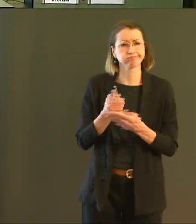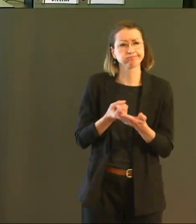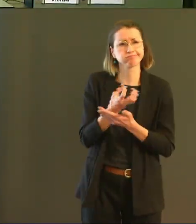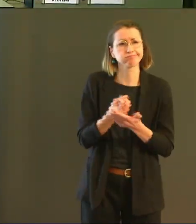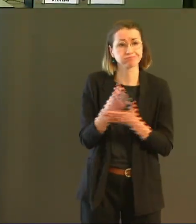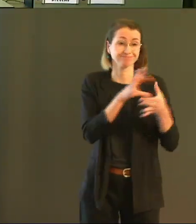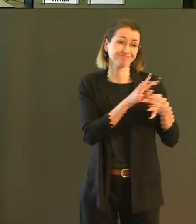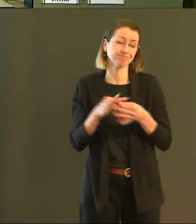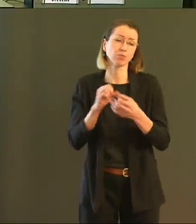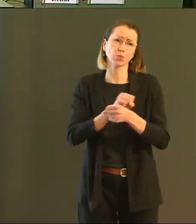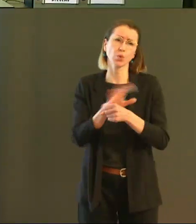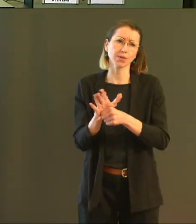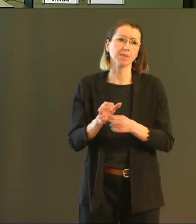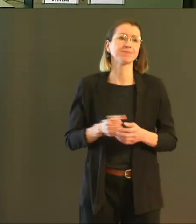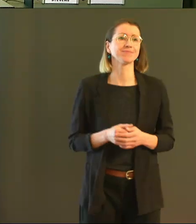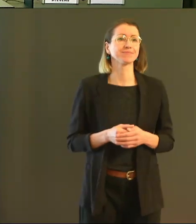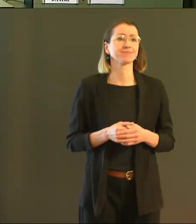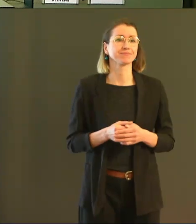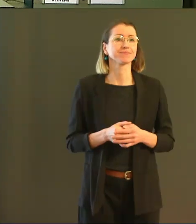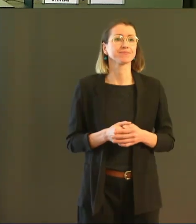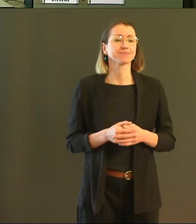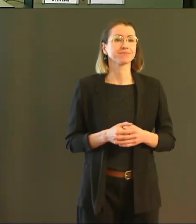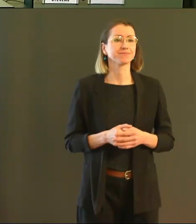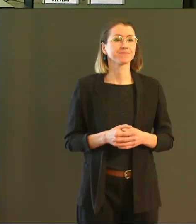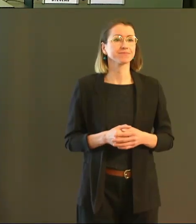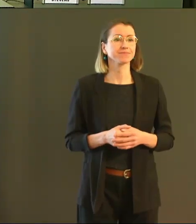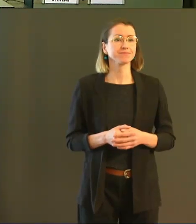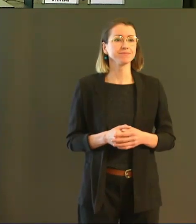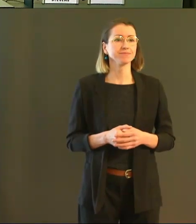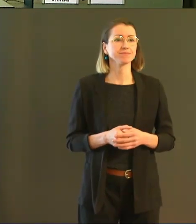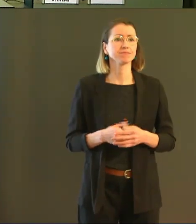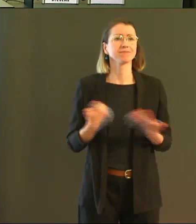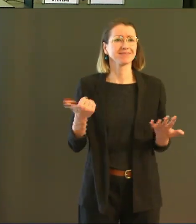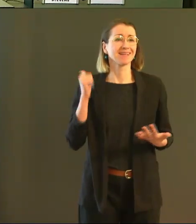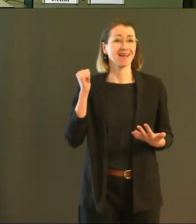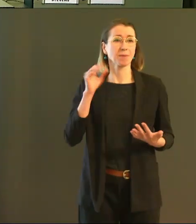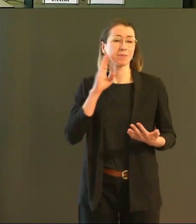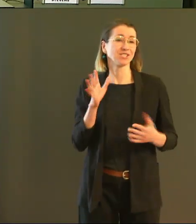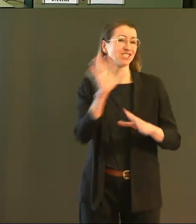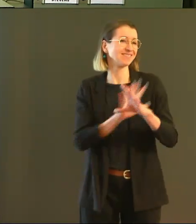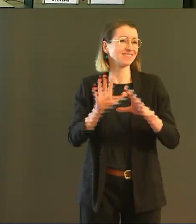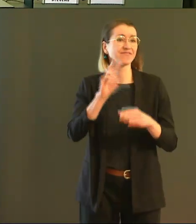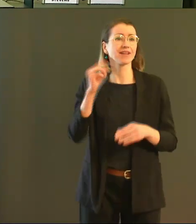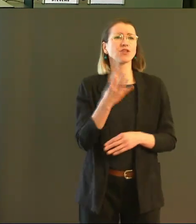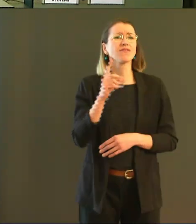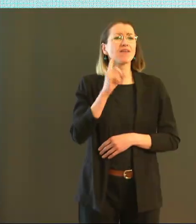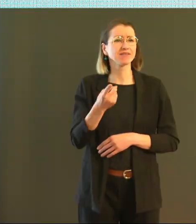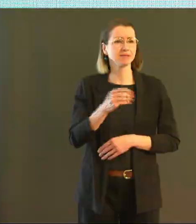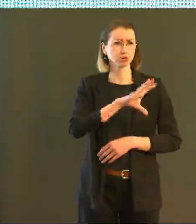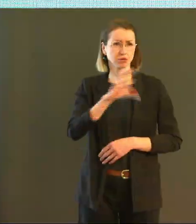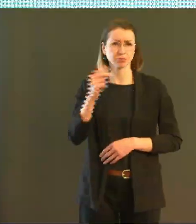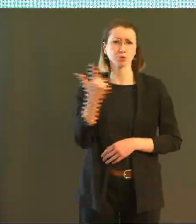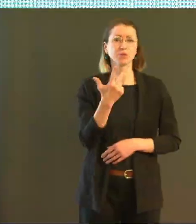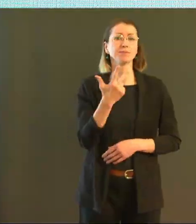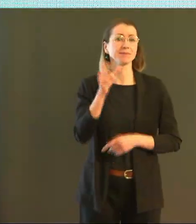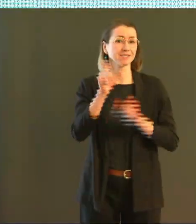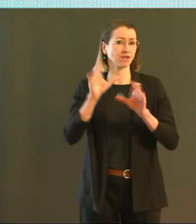dans notre pays hier le 29 avril 178 patients ont été admis à l'hôpital